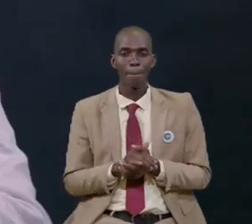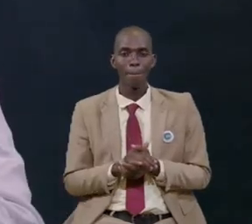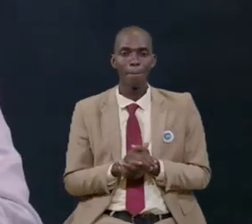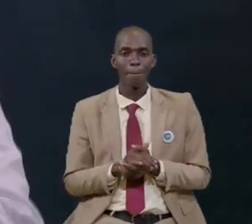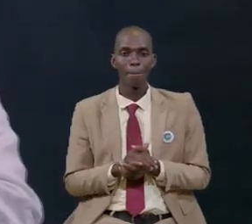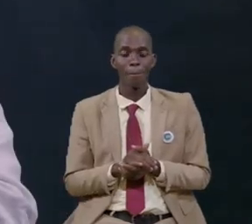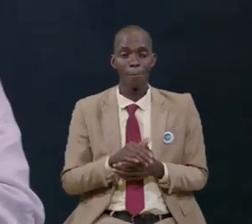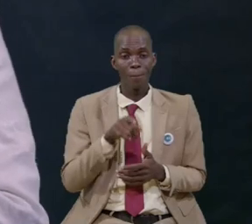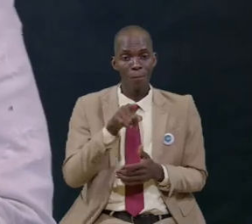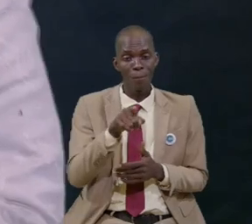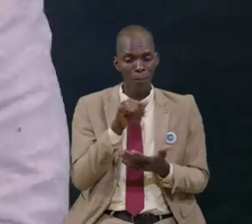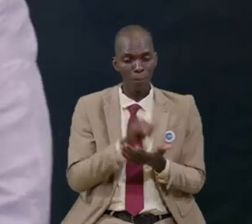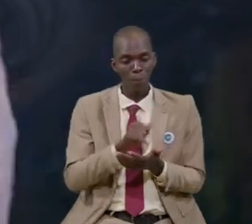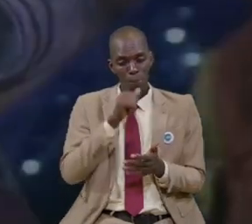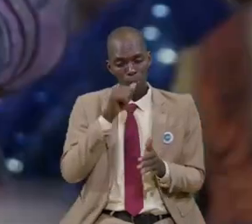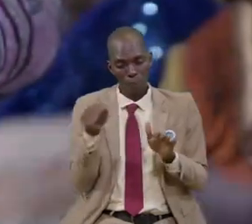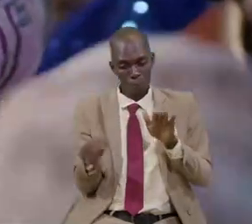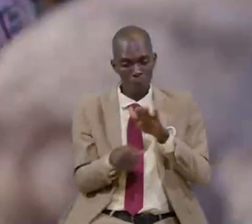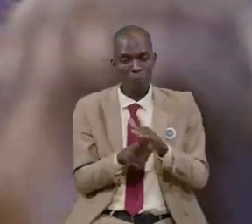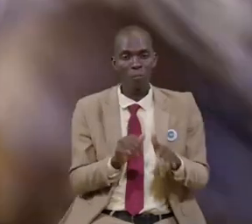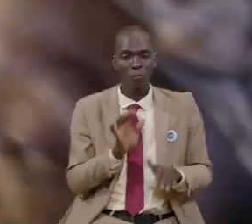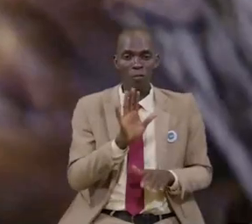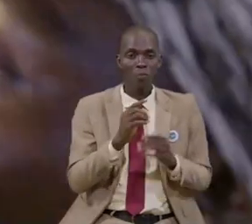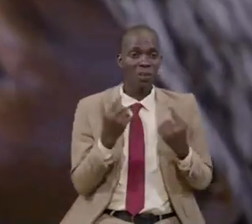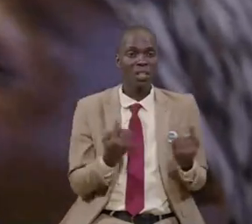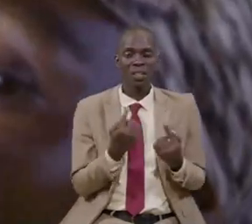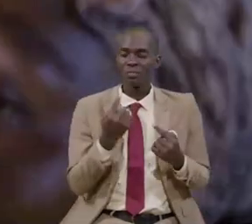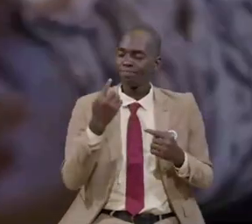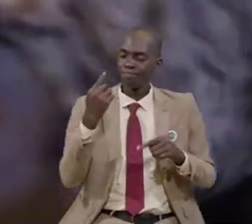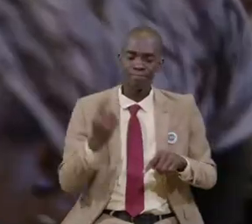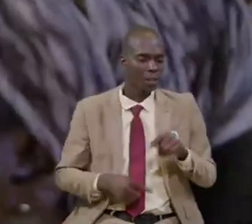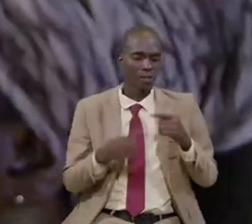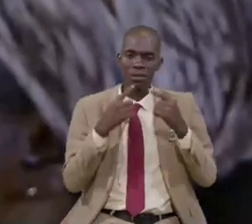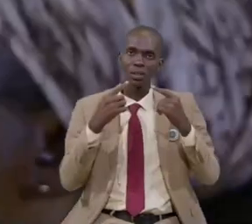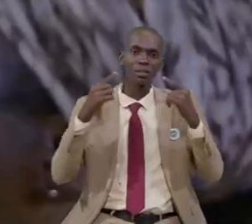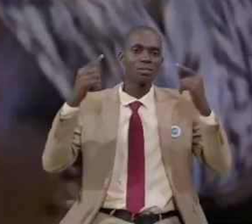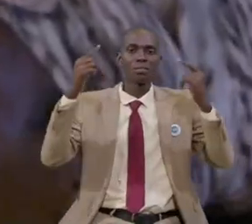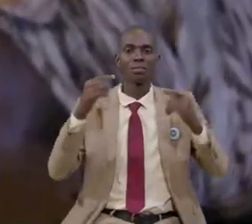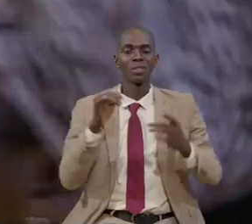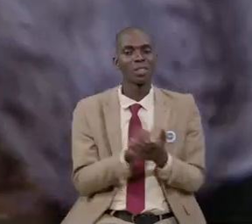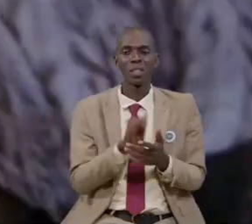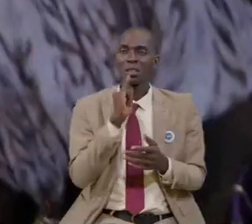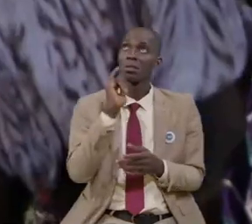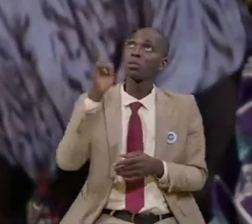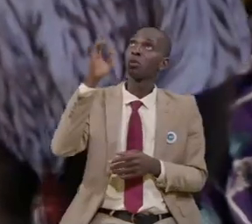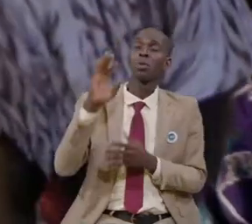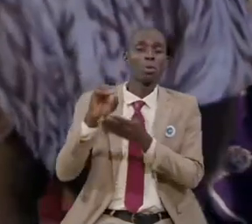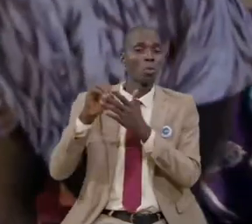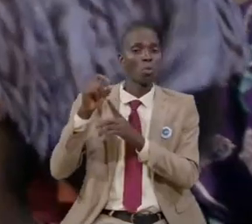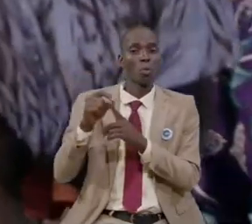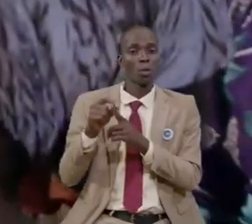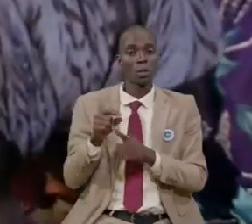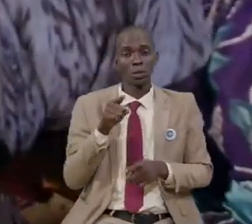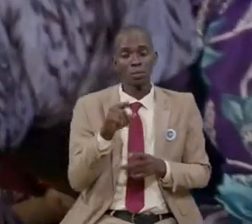cache ses transgressions ne prospère point. C'est la parole de Dieu. Celui qui cache